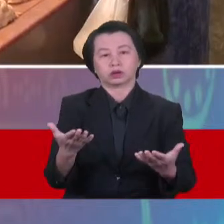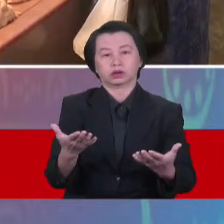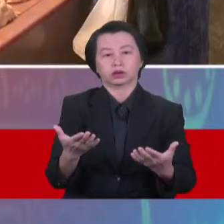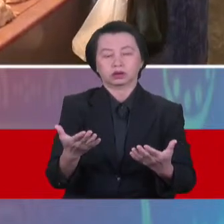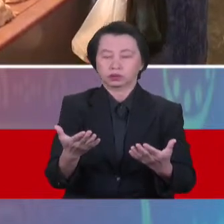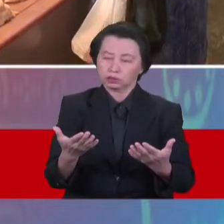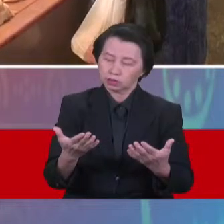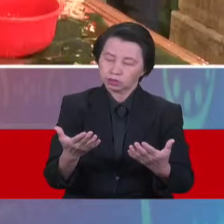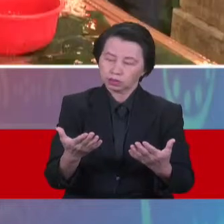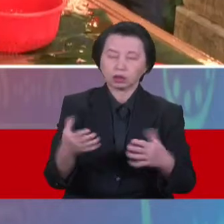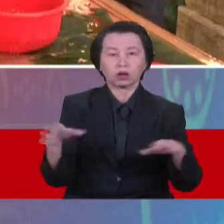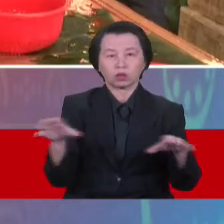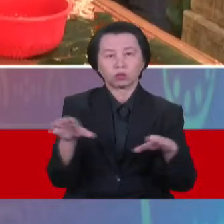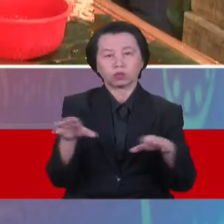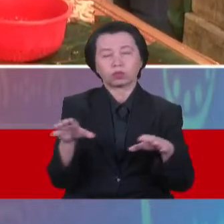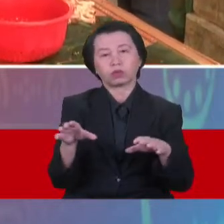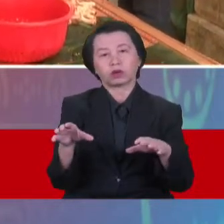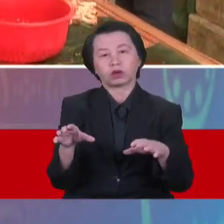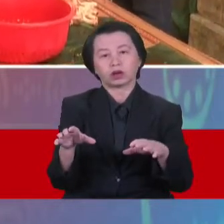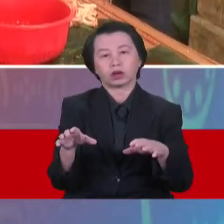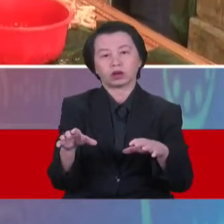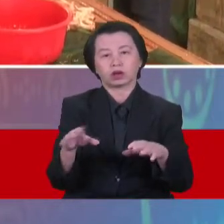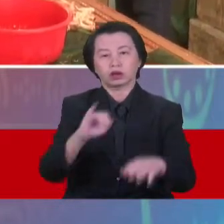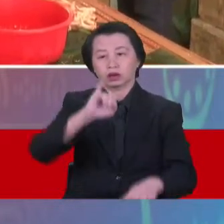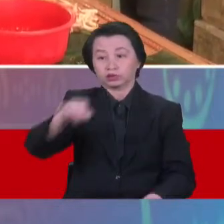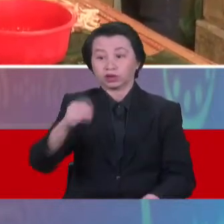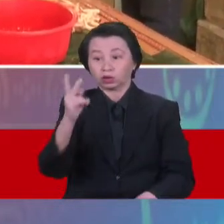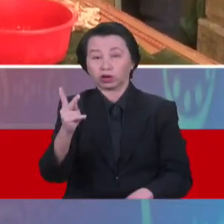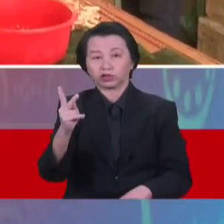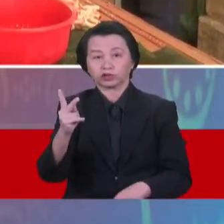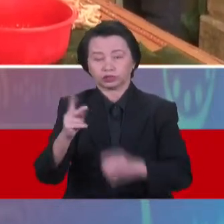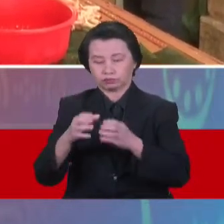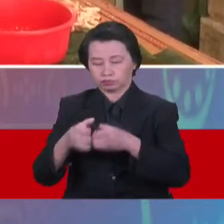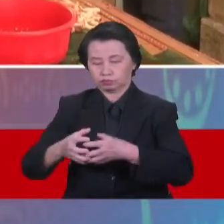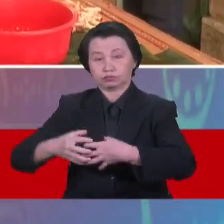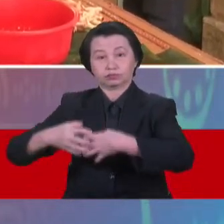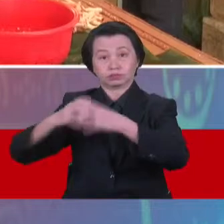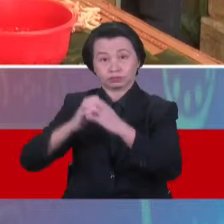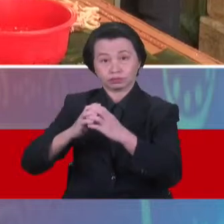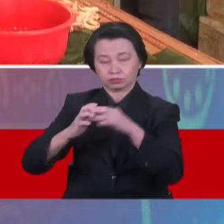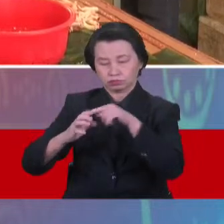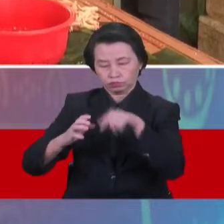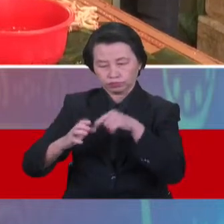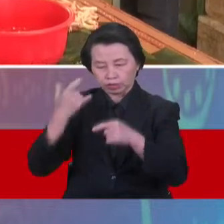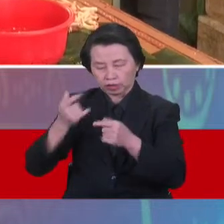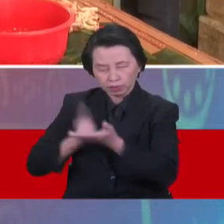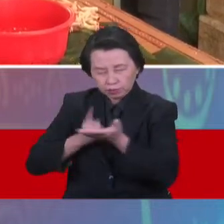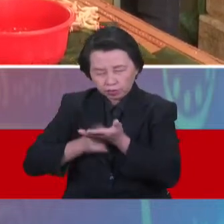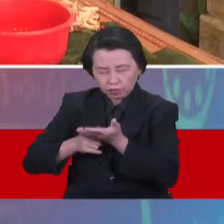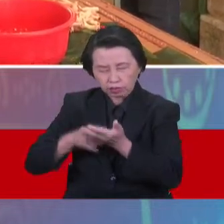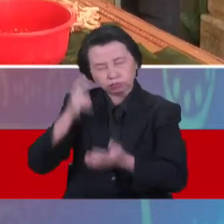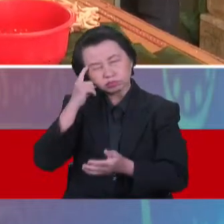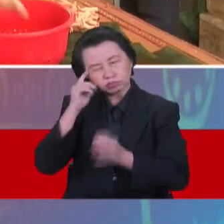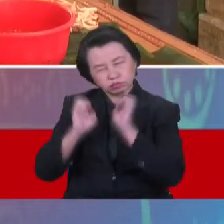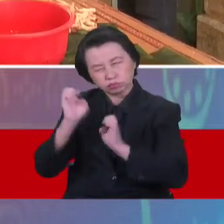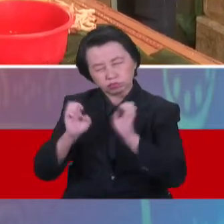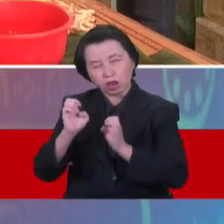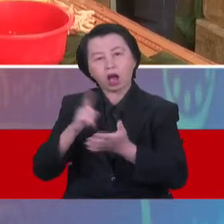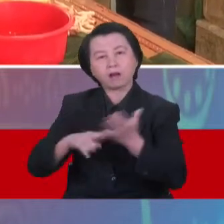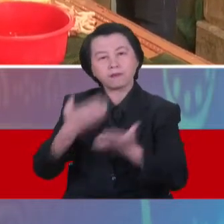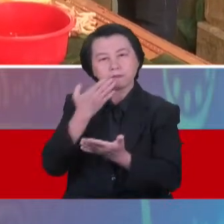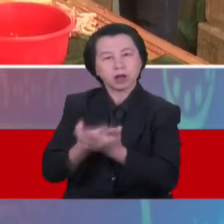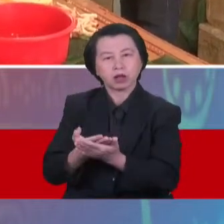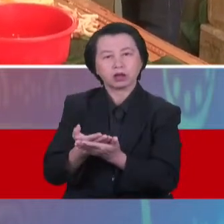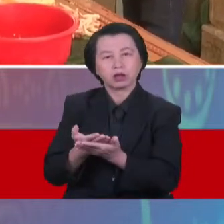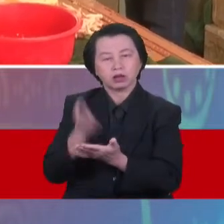apa kata jawatan kuasa dalaman untuk menilai dan memikirkan apa yang terbaik, dan kalau ada